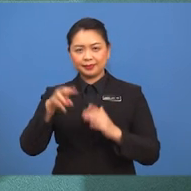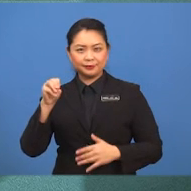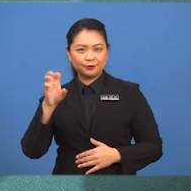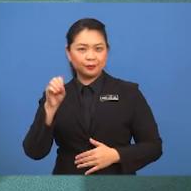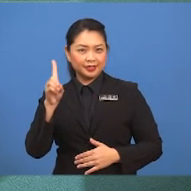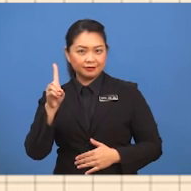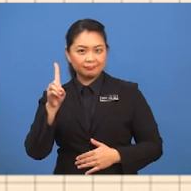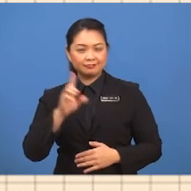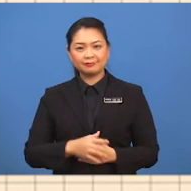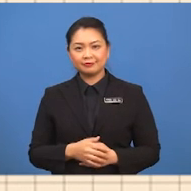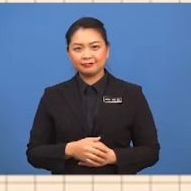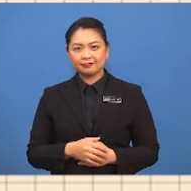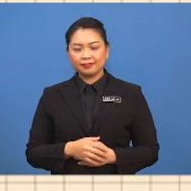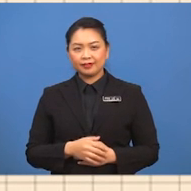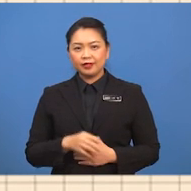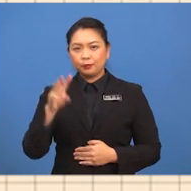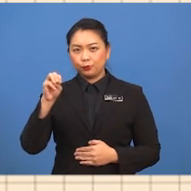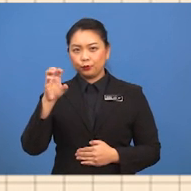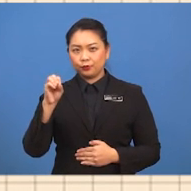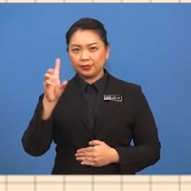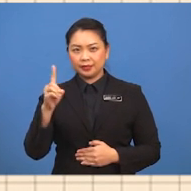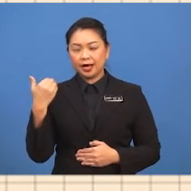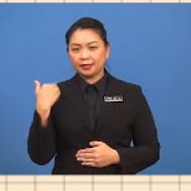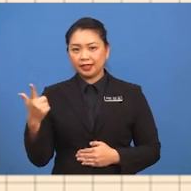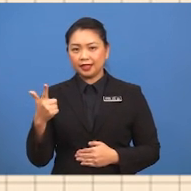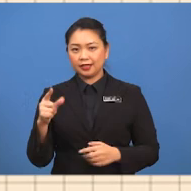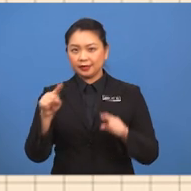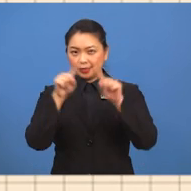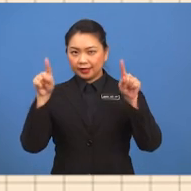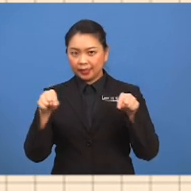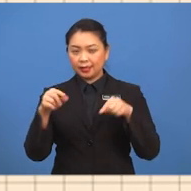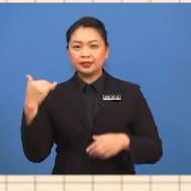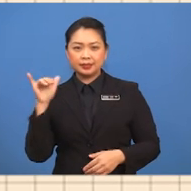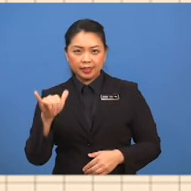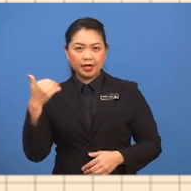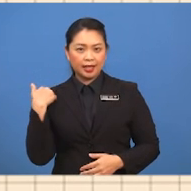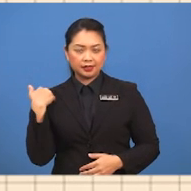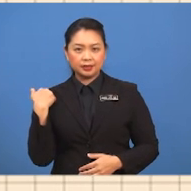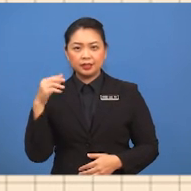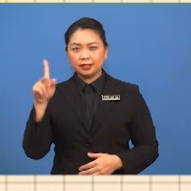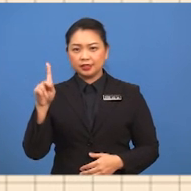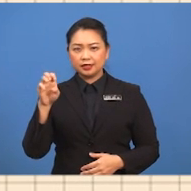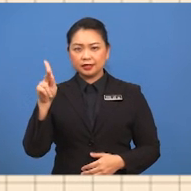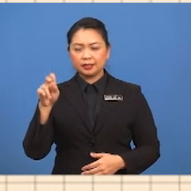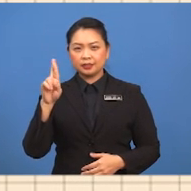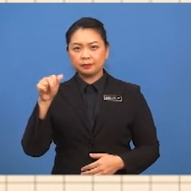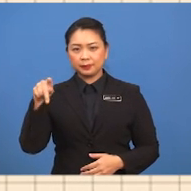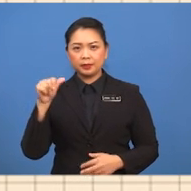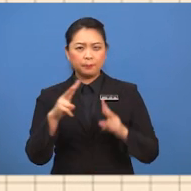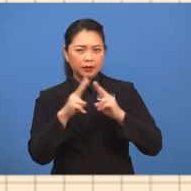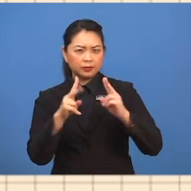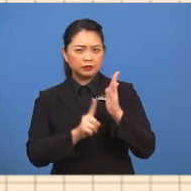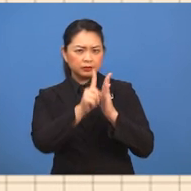mod? Mod ialah data yang mempunyai kekerapan yang paling tinggi.